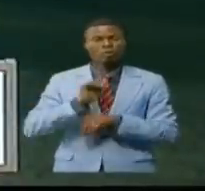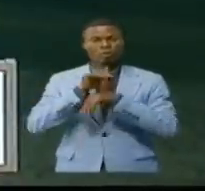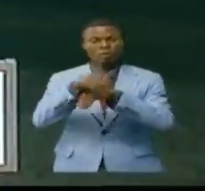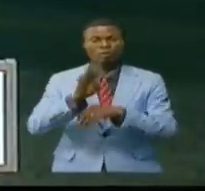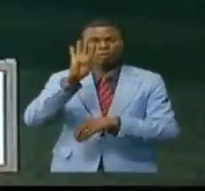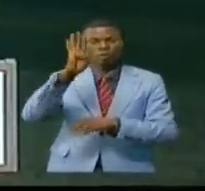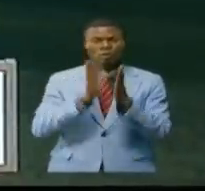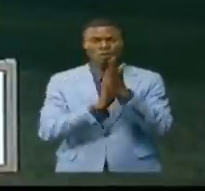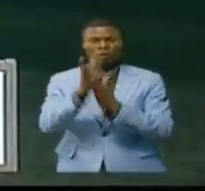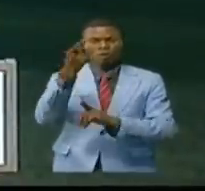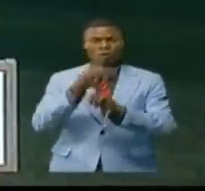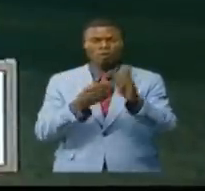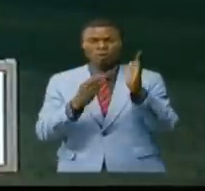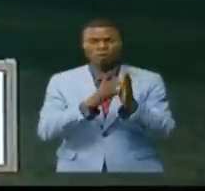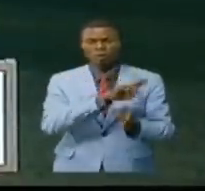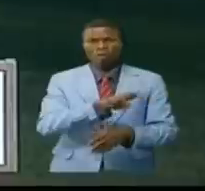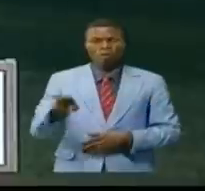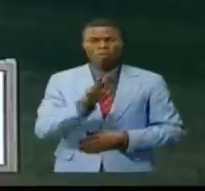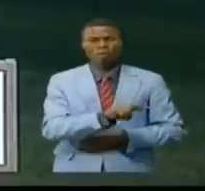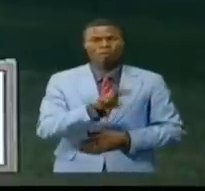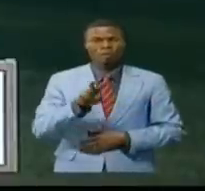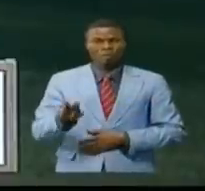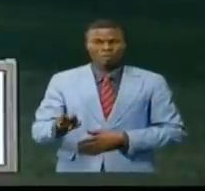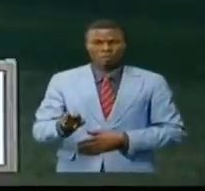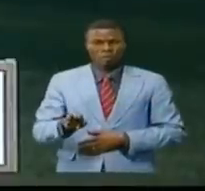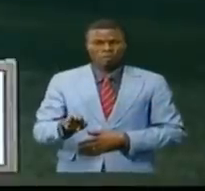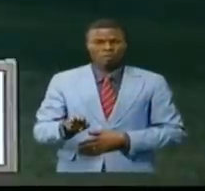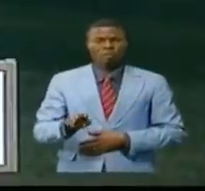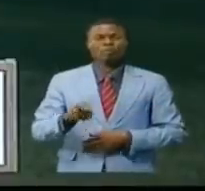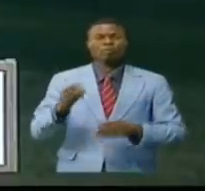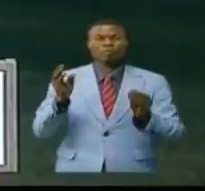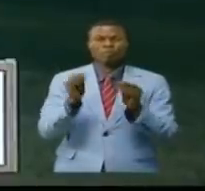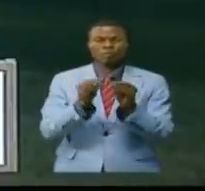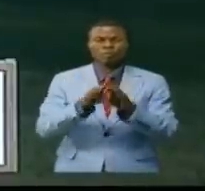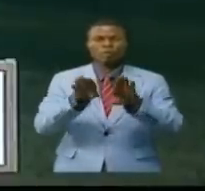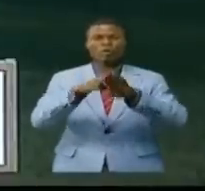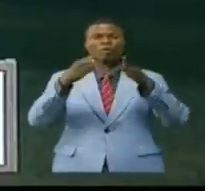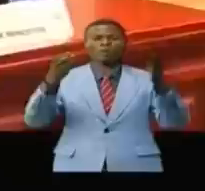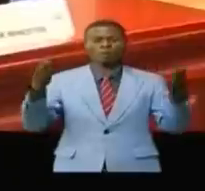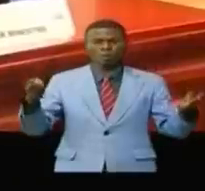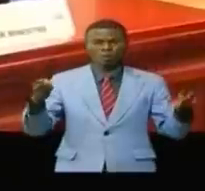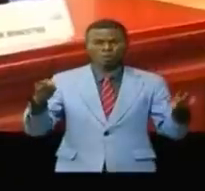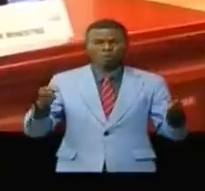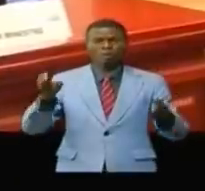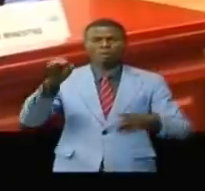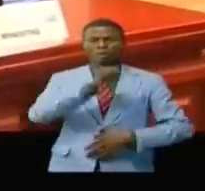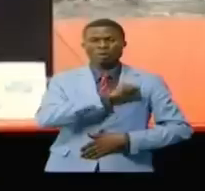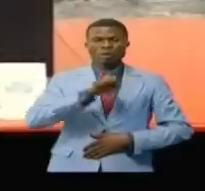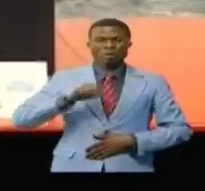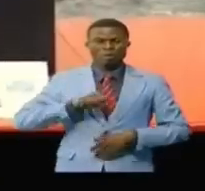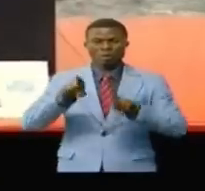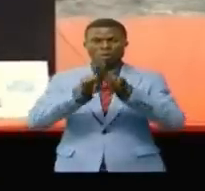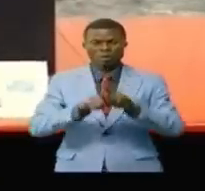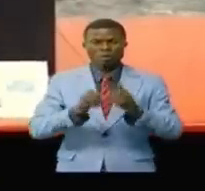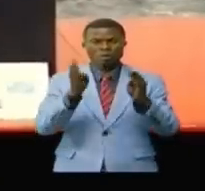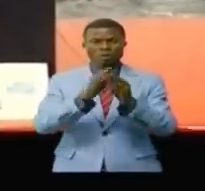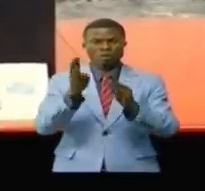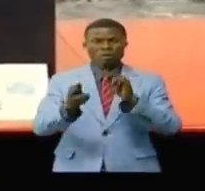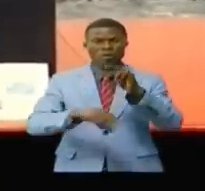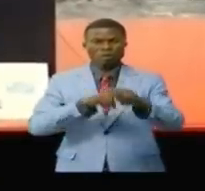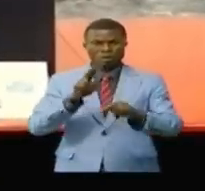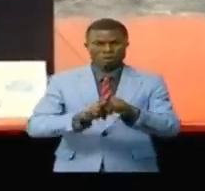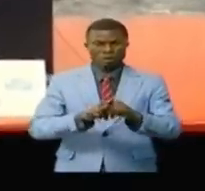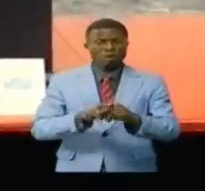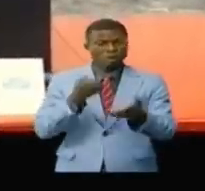jeudi 15 septembre 2022 aux séances inaugurales du Sénat et de l'Assemblée nationale, au terme